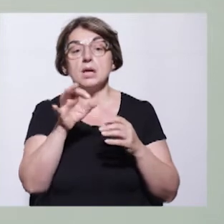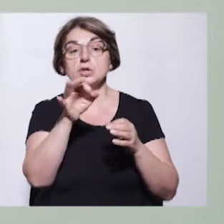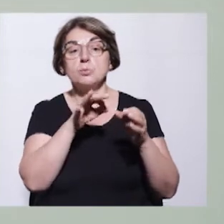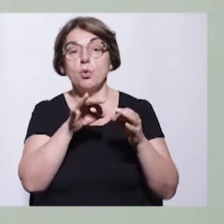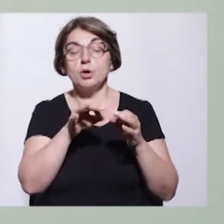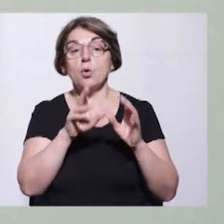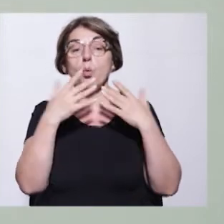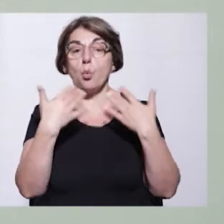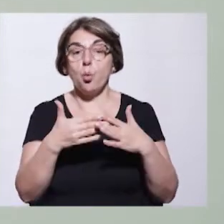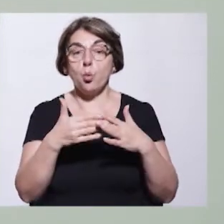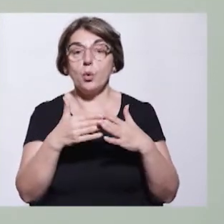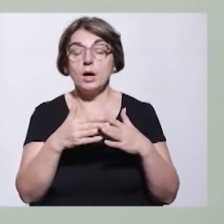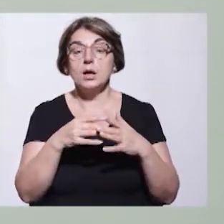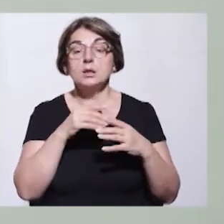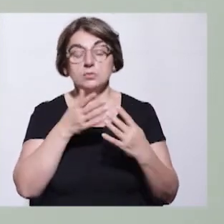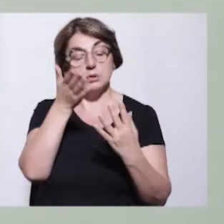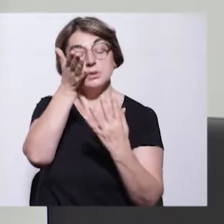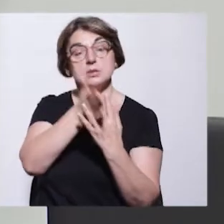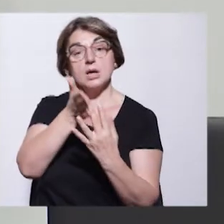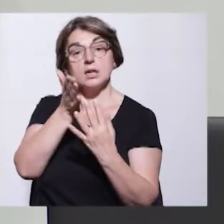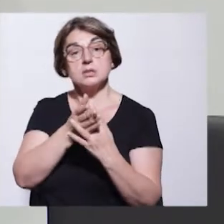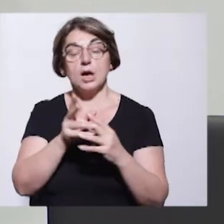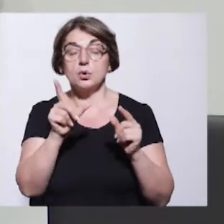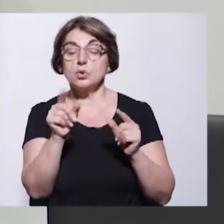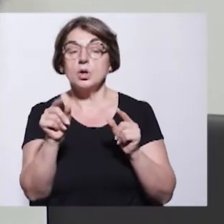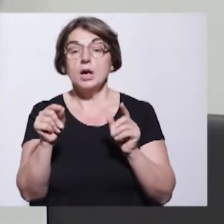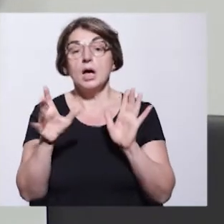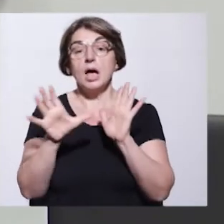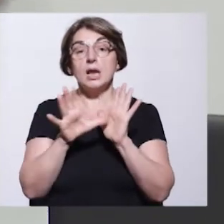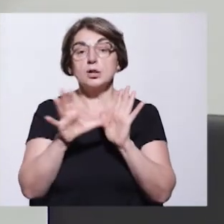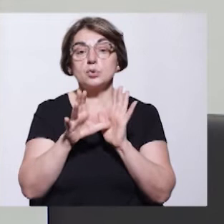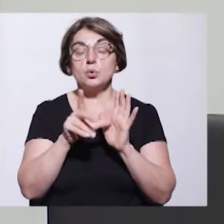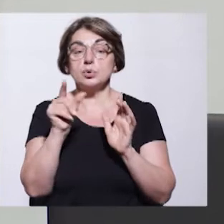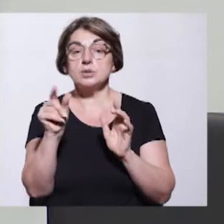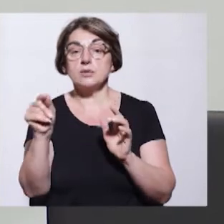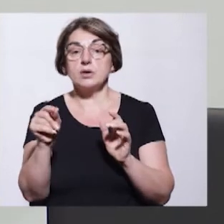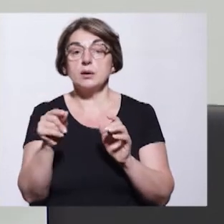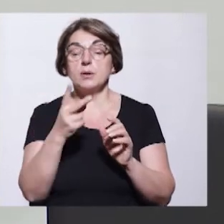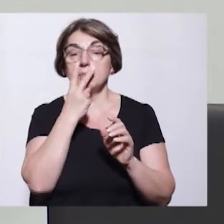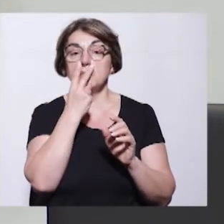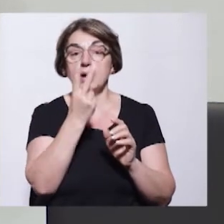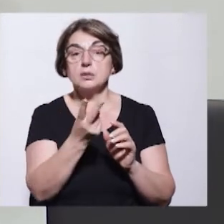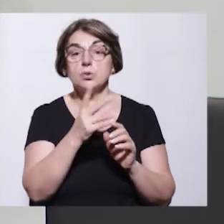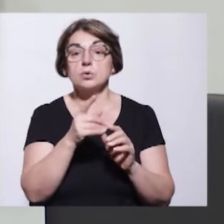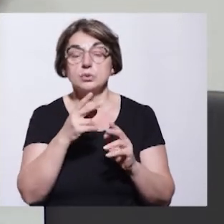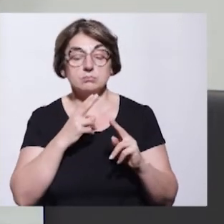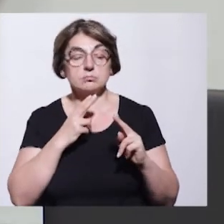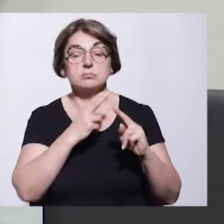გამოვსახოთ მეთანის მოლეკულა ოღონდ უკვე საზიარო ელექტრონული წყვილებით